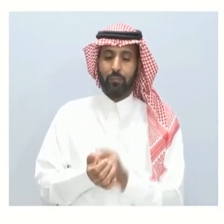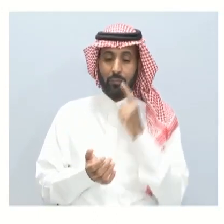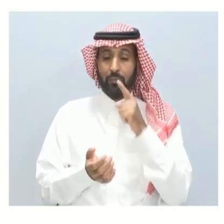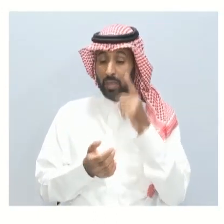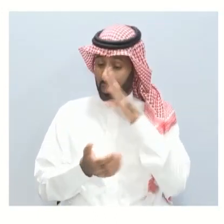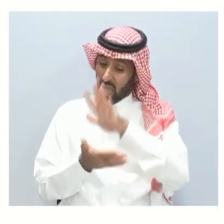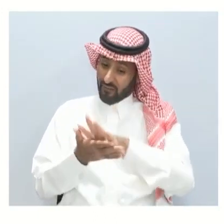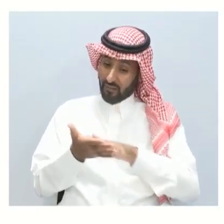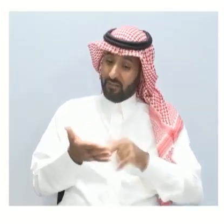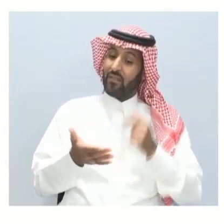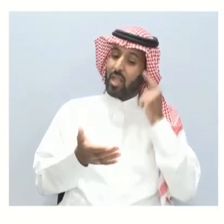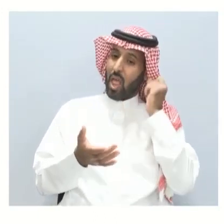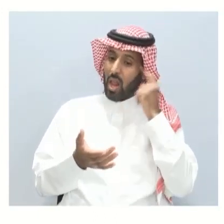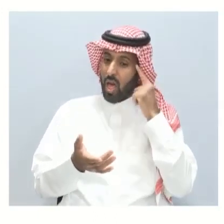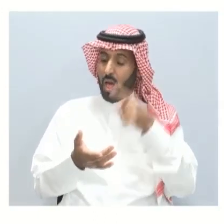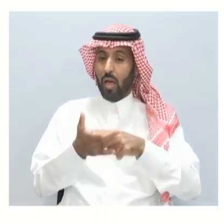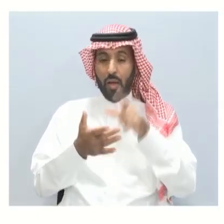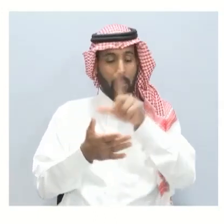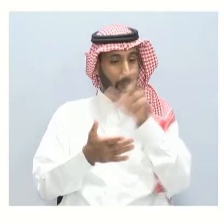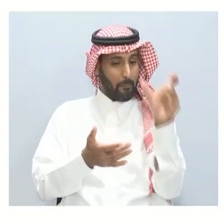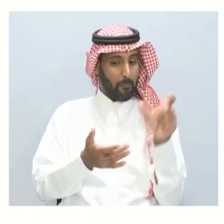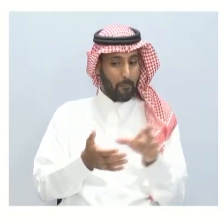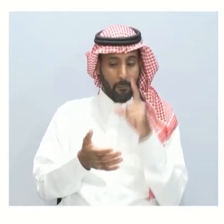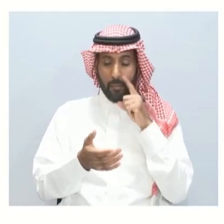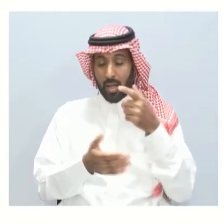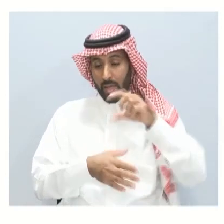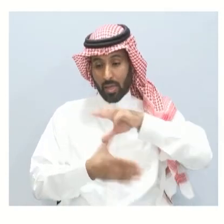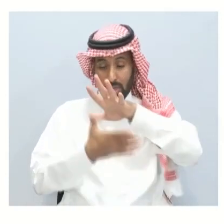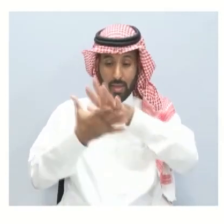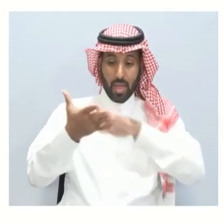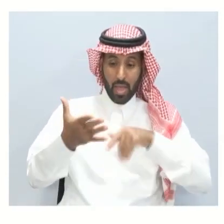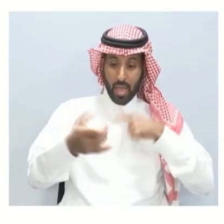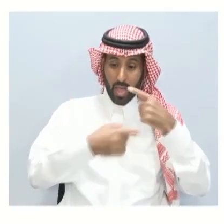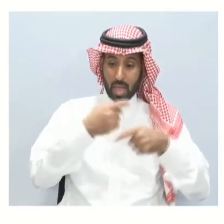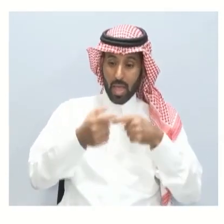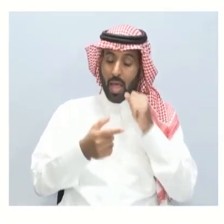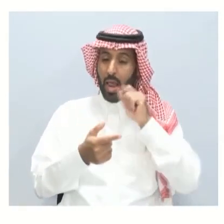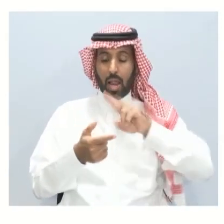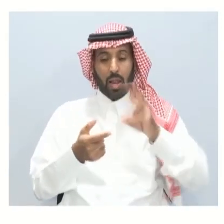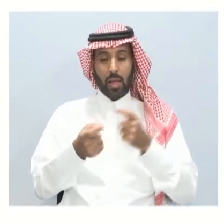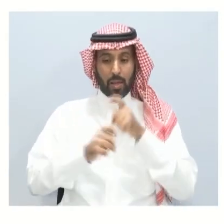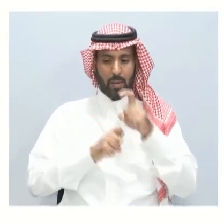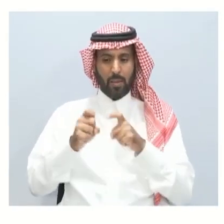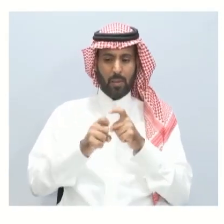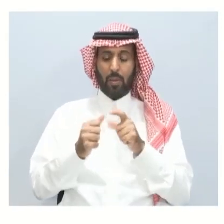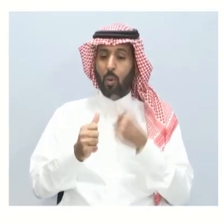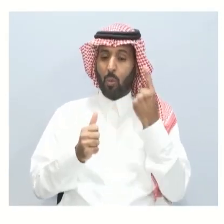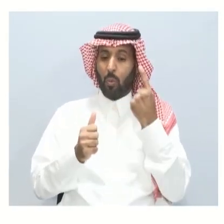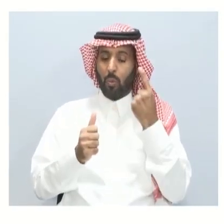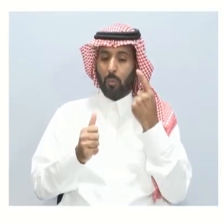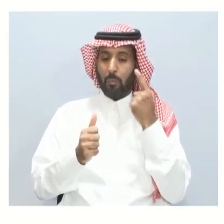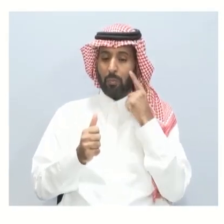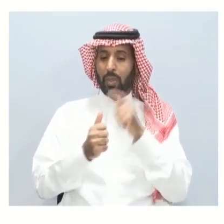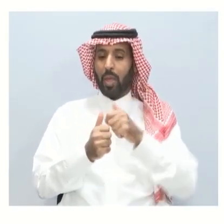بالطريقه نفسها يتم التعرف على العناصر من خلال توزيعها الالكتروني مثلا لدينا العنصر